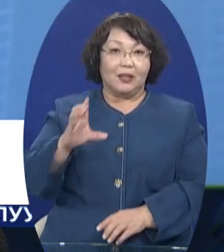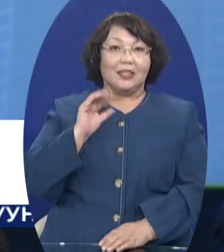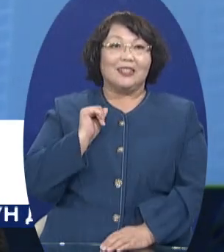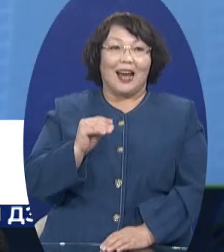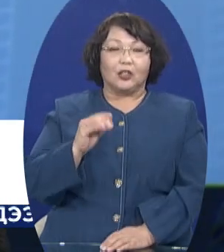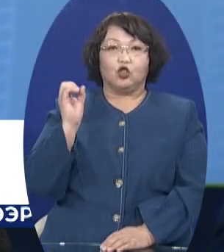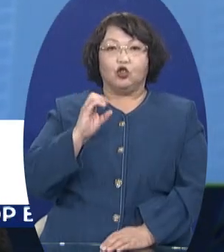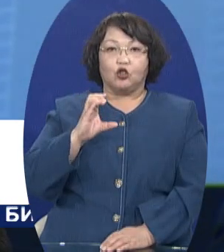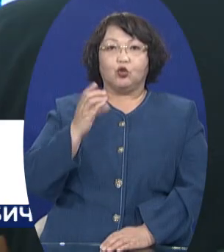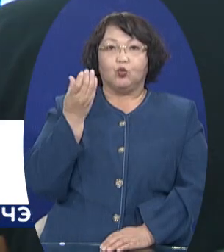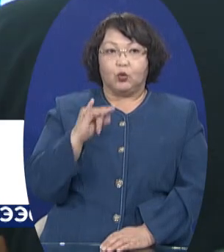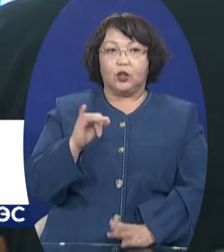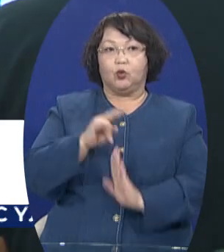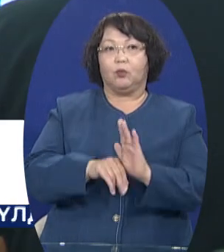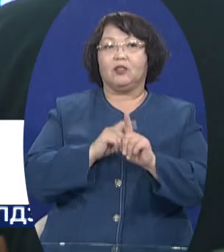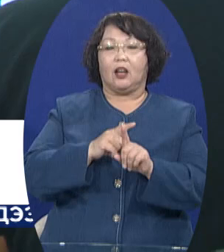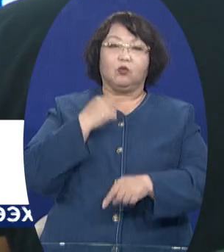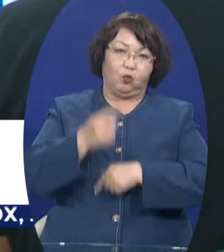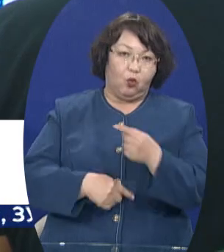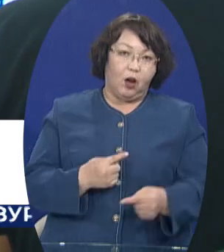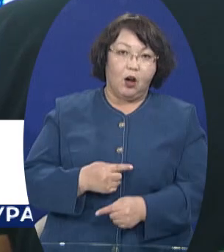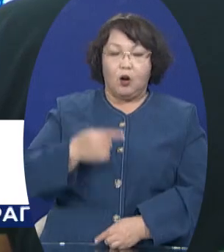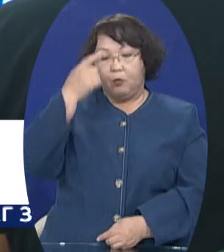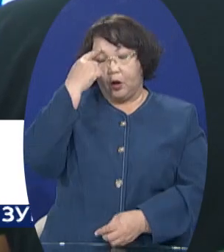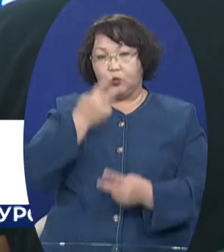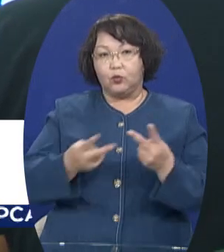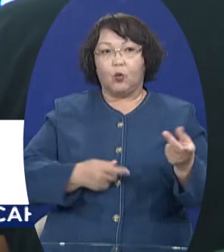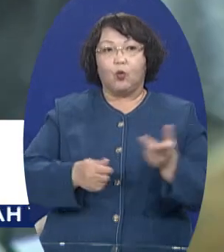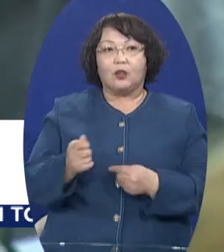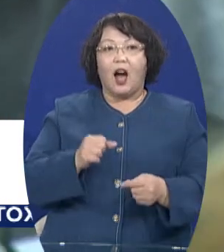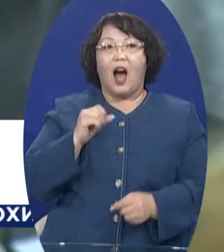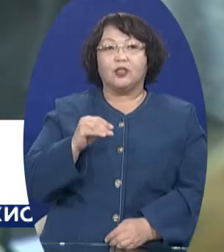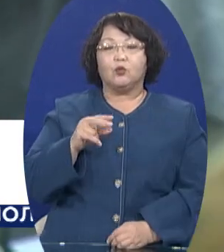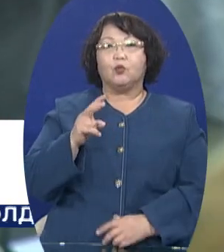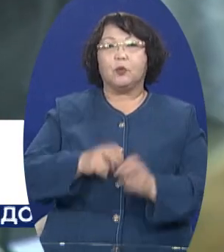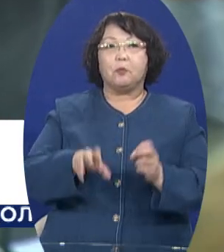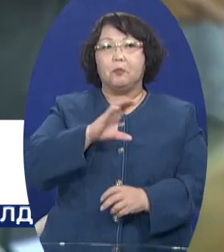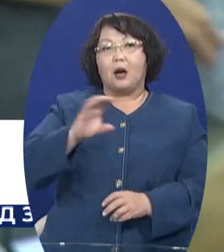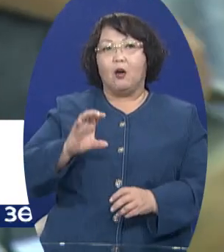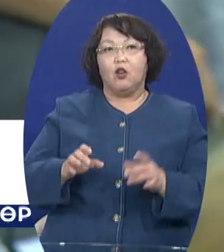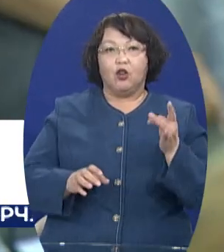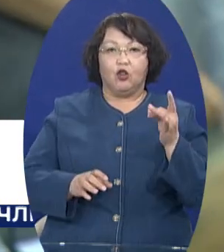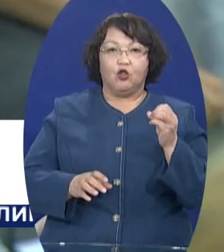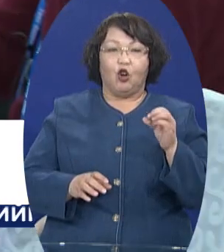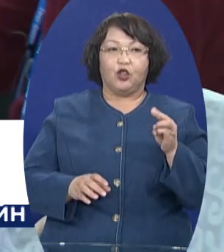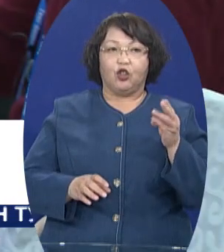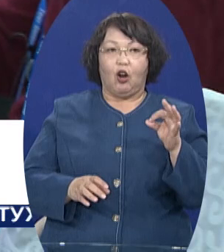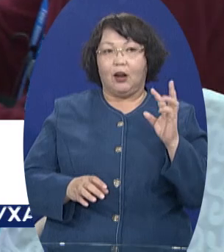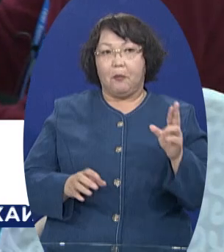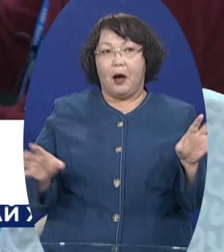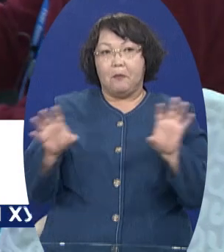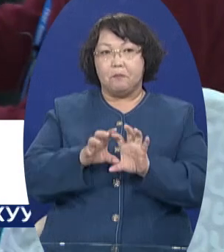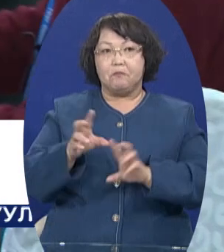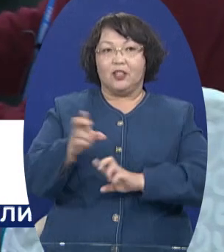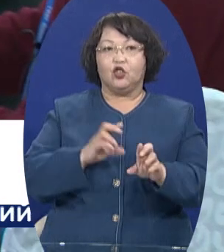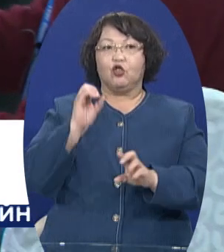тусгасан байдаг. Rio Tinto Монгол компани болон Монголын үндэсний худалдаа аж үйлдвэрийн танхим хамтран бизнесийн ёс зүйн төв байгуулжээ. Энэ төвөр